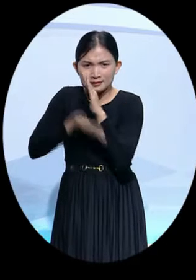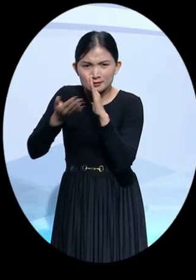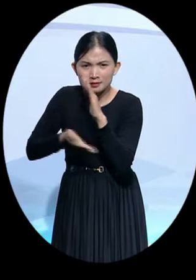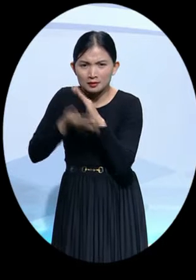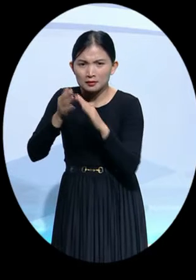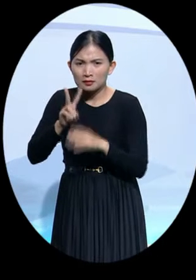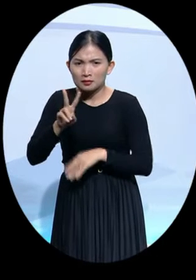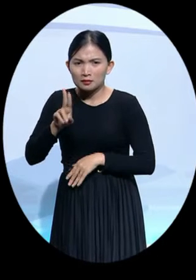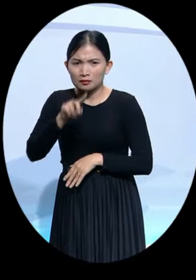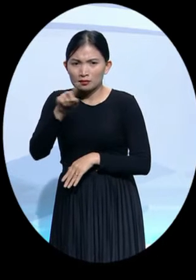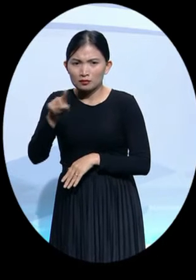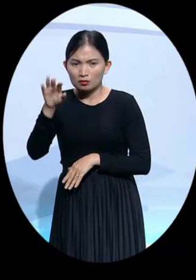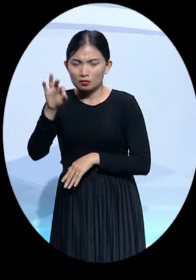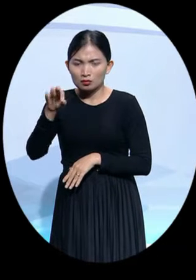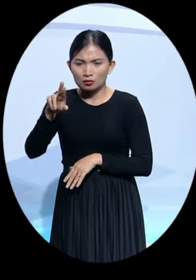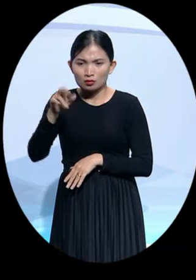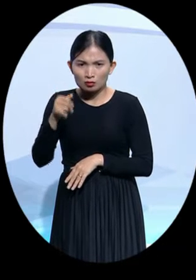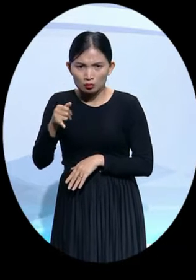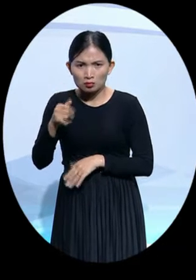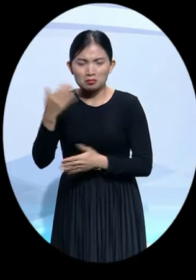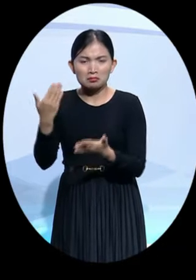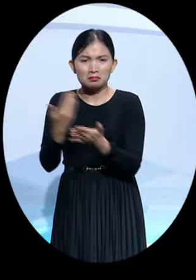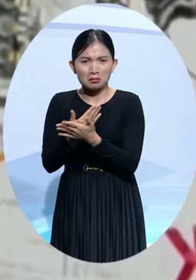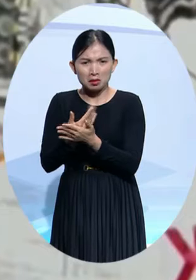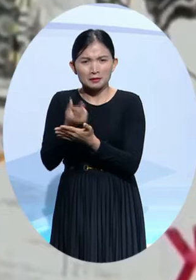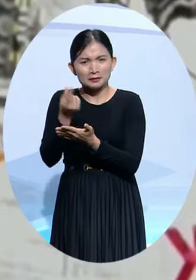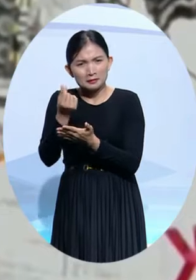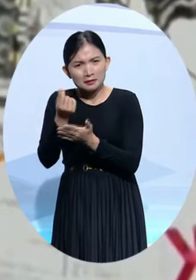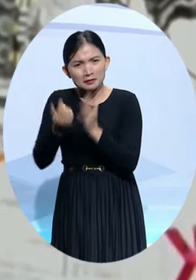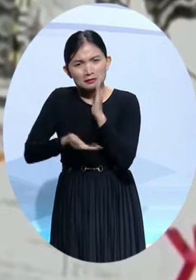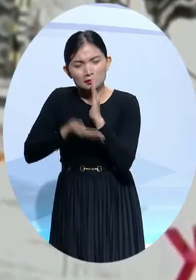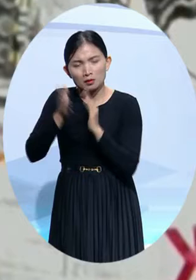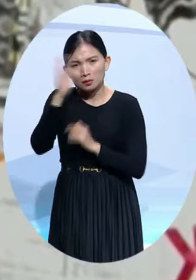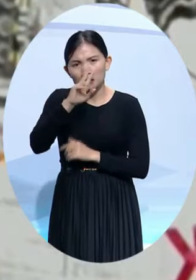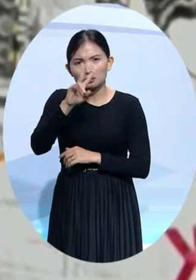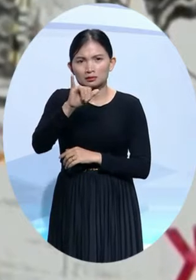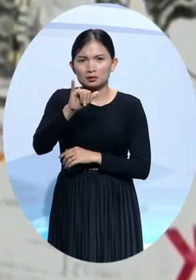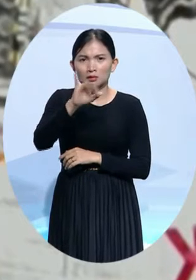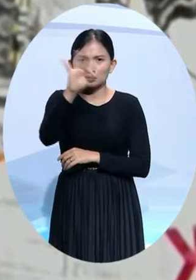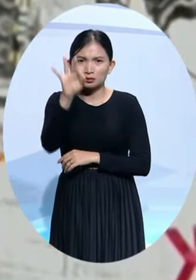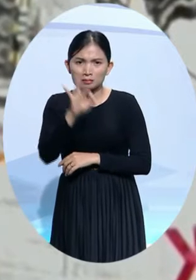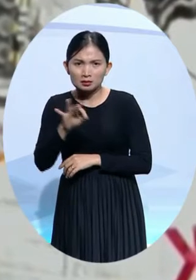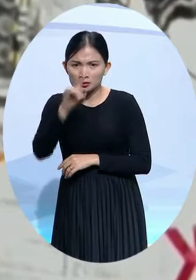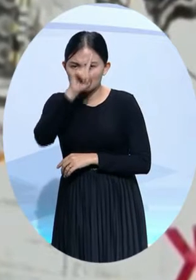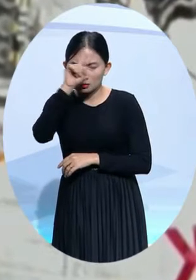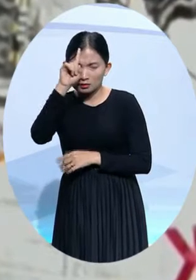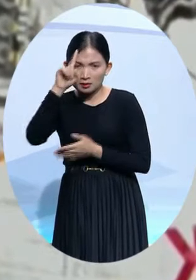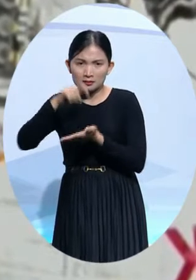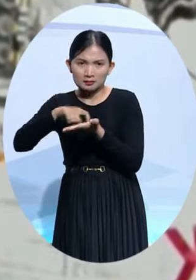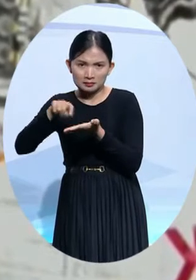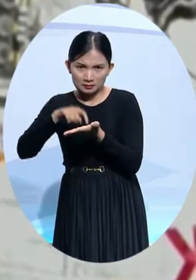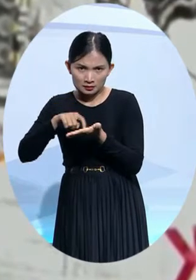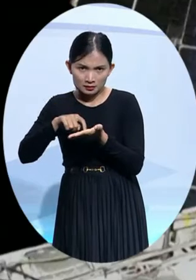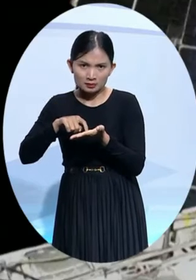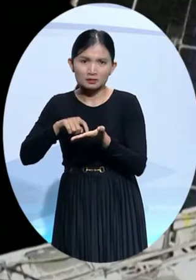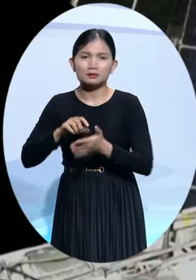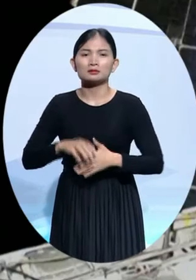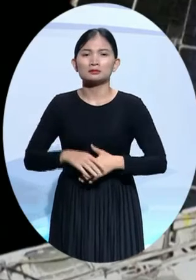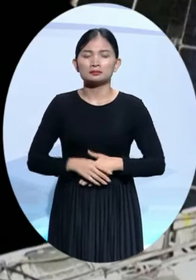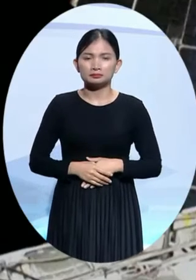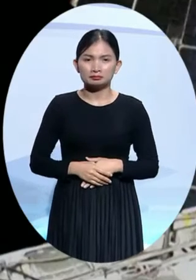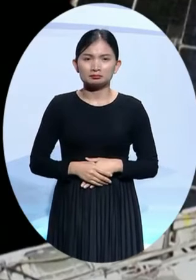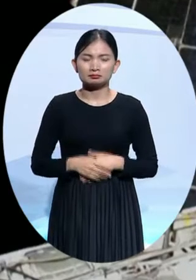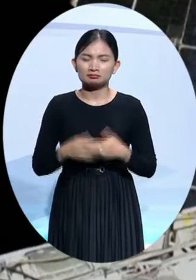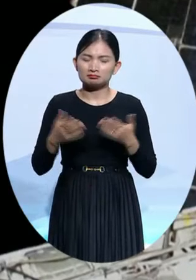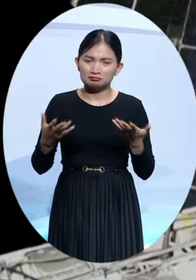biết chi phí xây dựng trạm này là khoảng 6 tỷ đô la Mỹ. Thông báo của Borisov đã tái khẳng định những tuyên bố trước đây của các quan chức vũ trụ Nga về